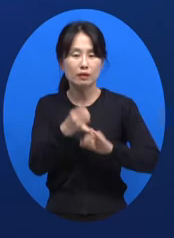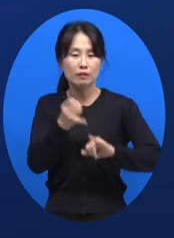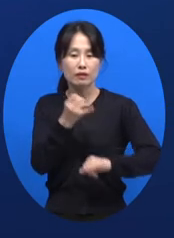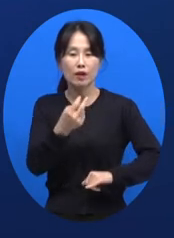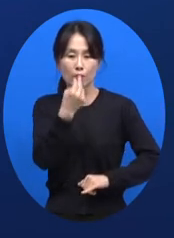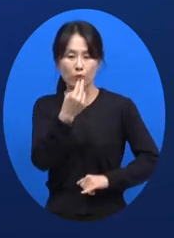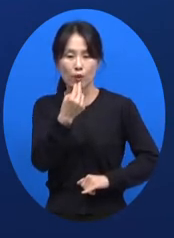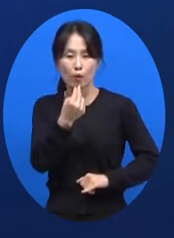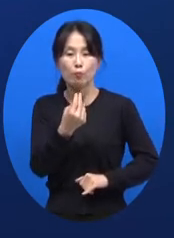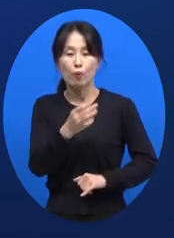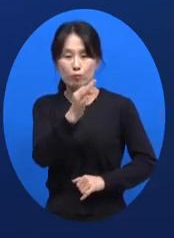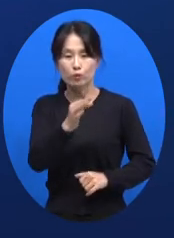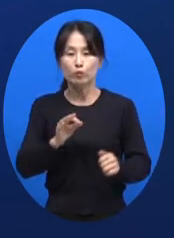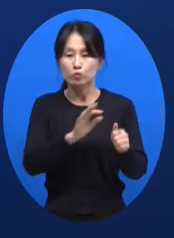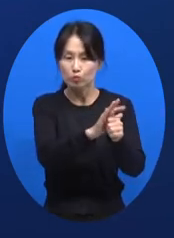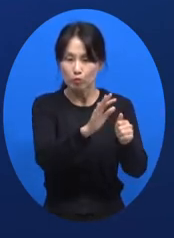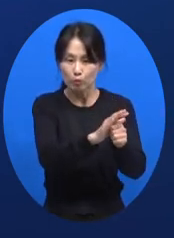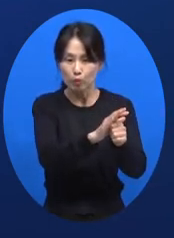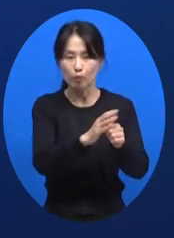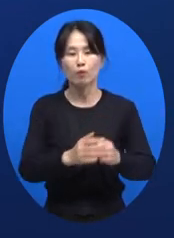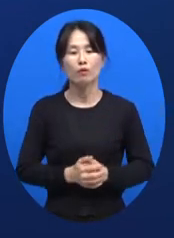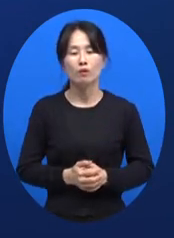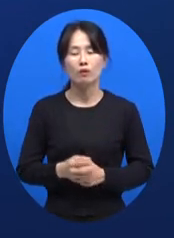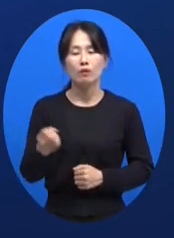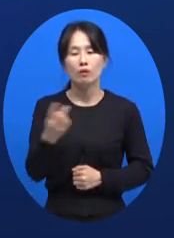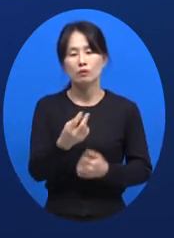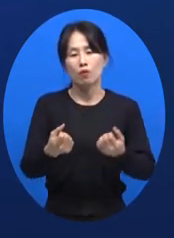체납보험료를 그 분납을 하겠다고 했을 때그